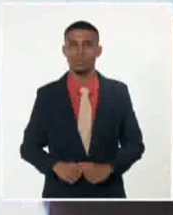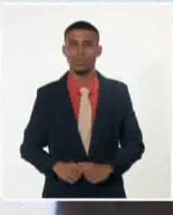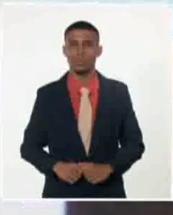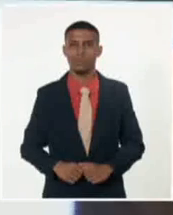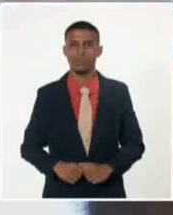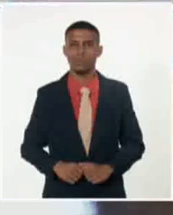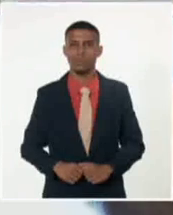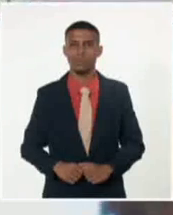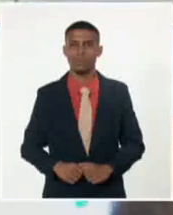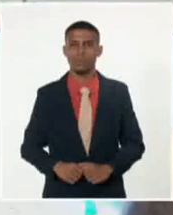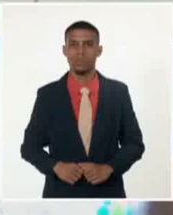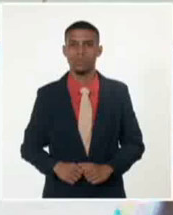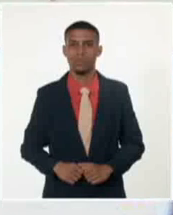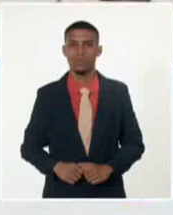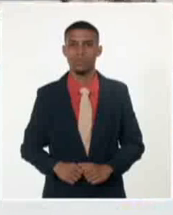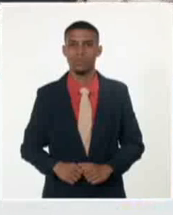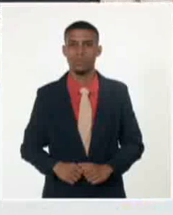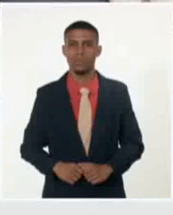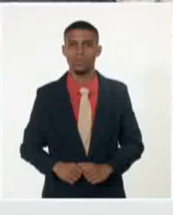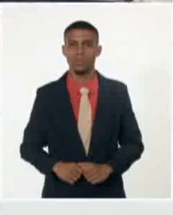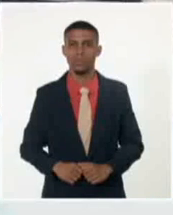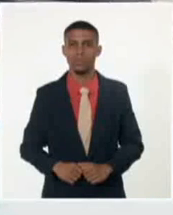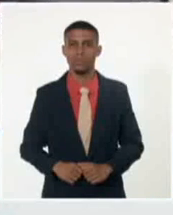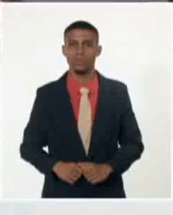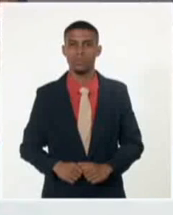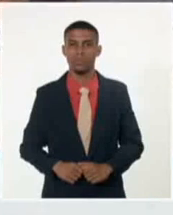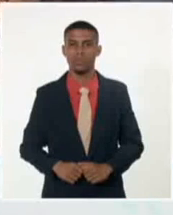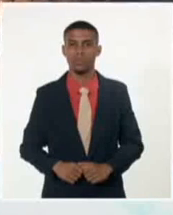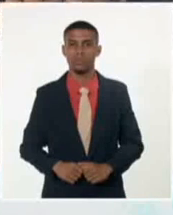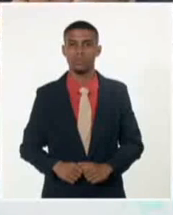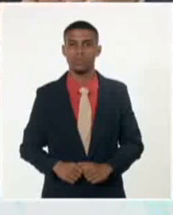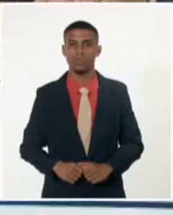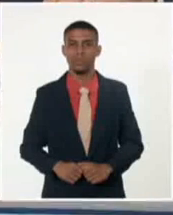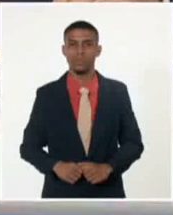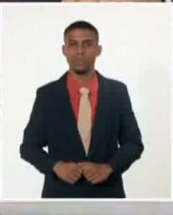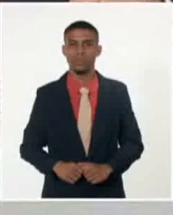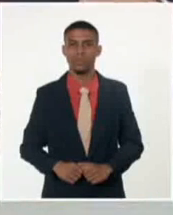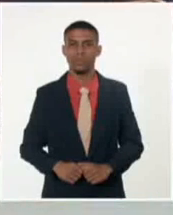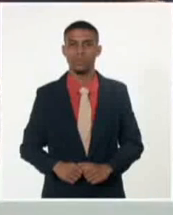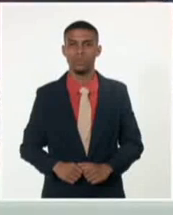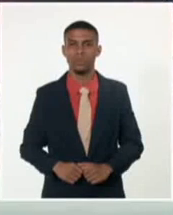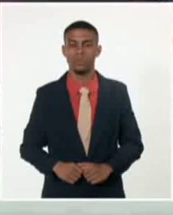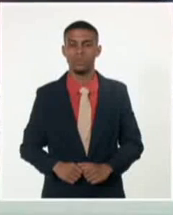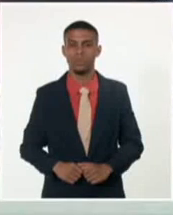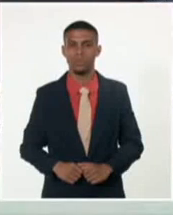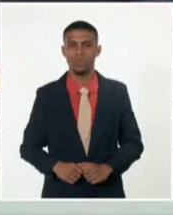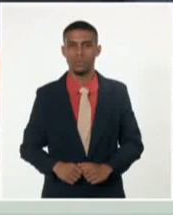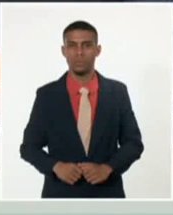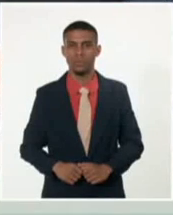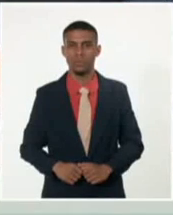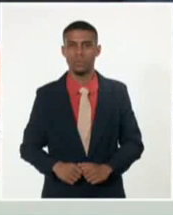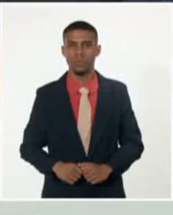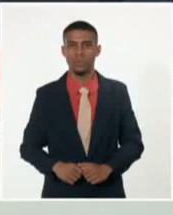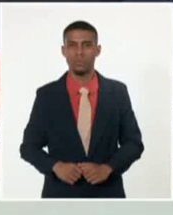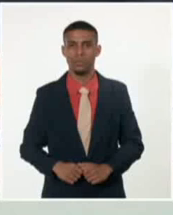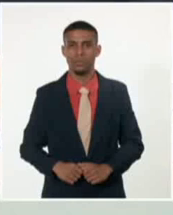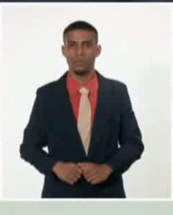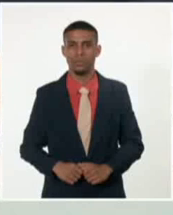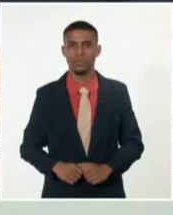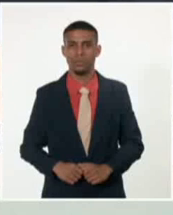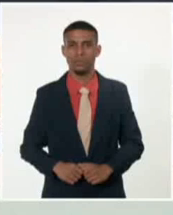vers des banques et des pays en développement, tenant compte de ces besoins, circonstances spéciales et vulnérabilités.